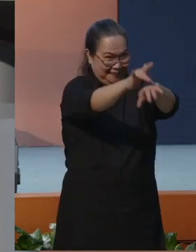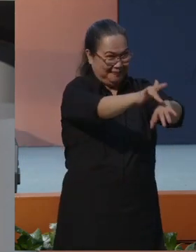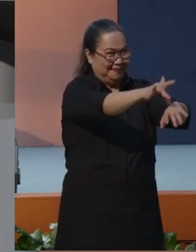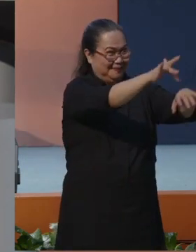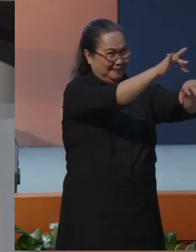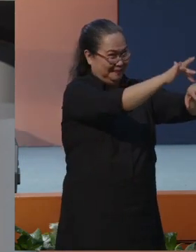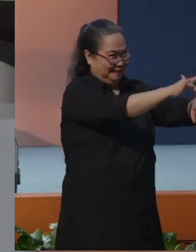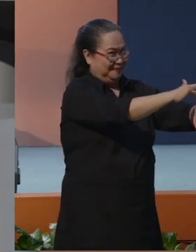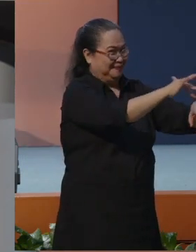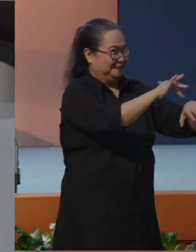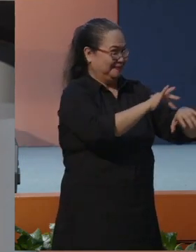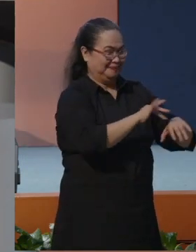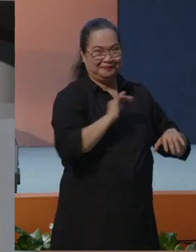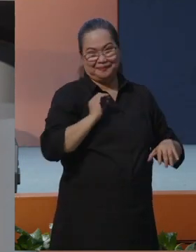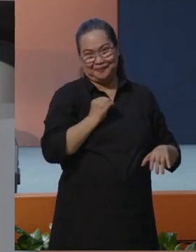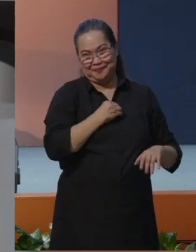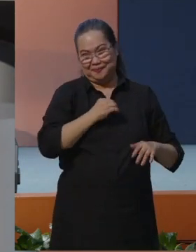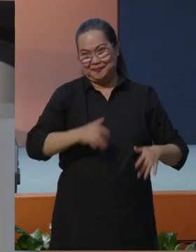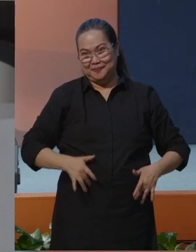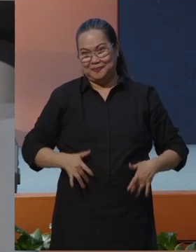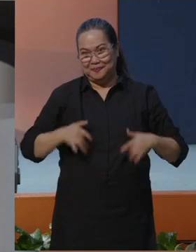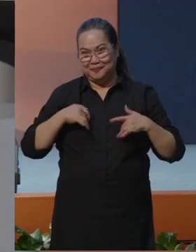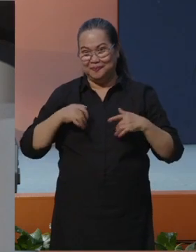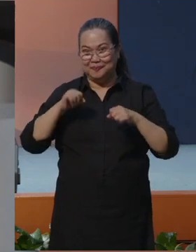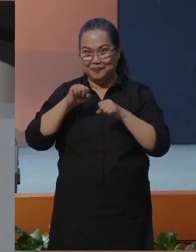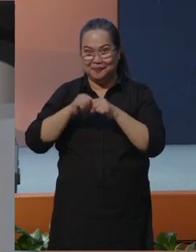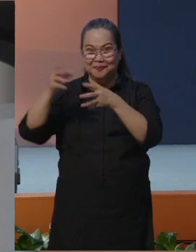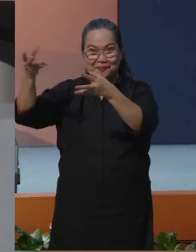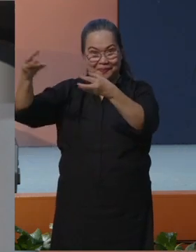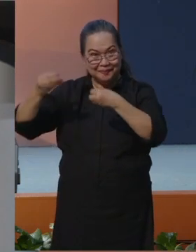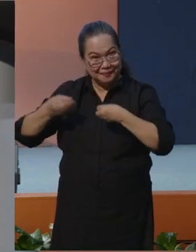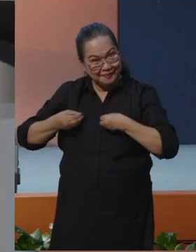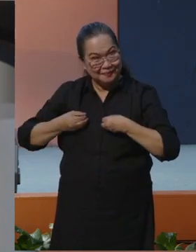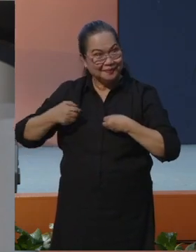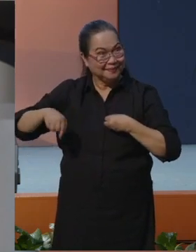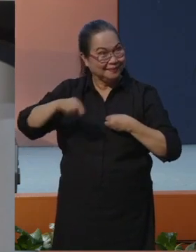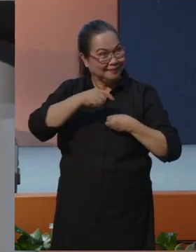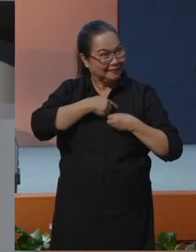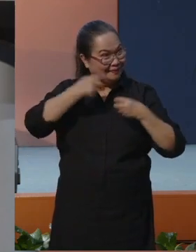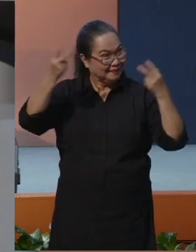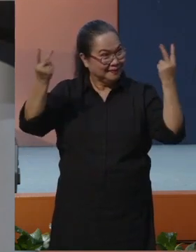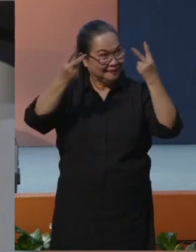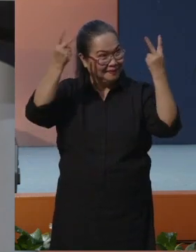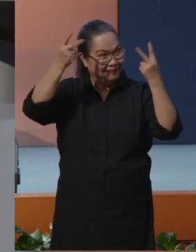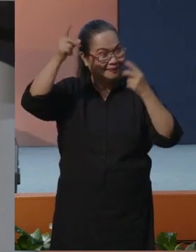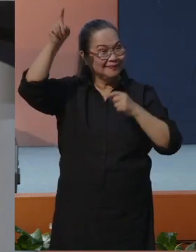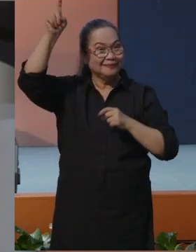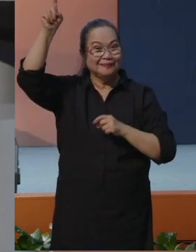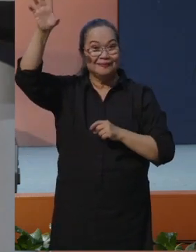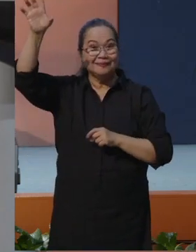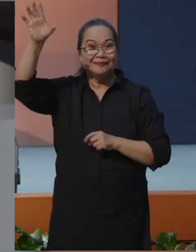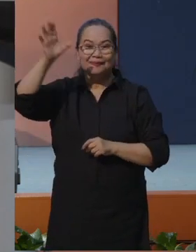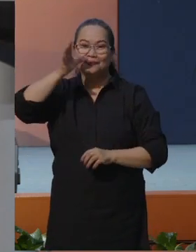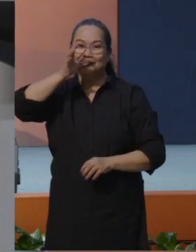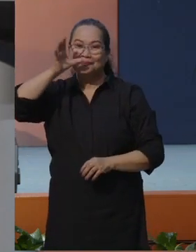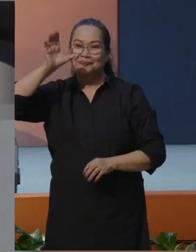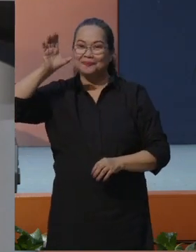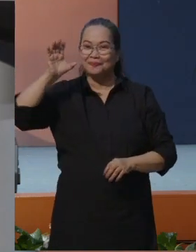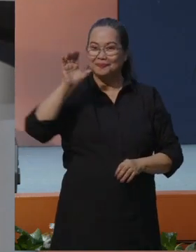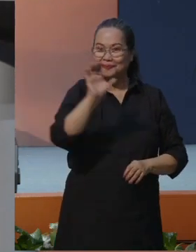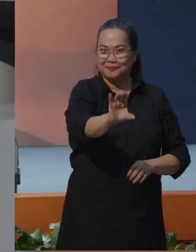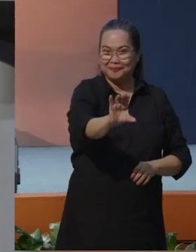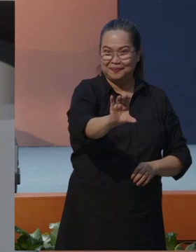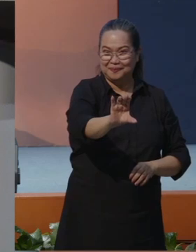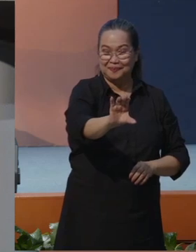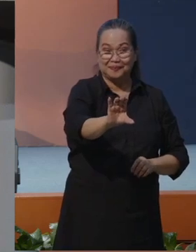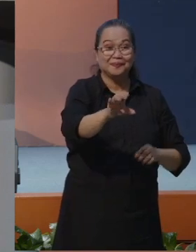pakikipaglaban upang bigyan tayo ng tagumpay sa kanyang dakilang komisyon, yung Great Commission, to